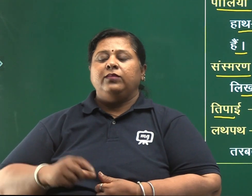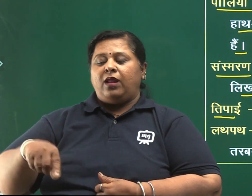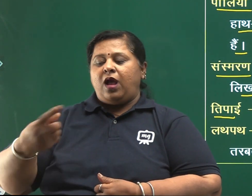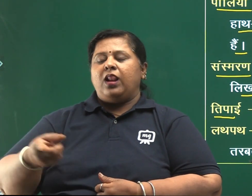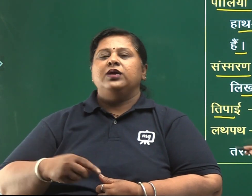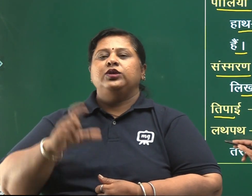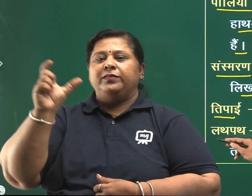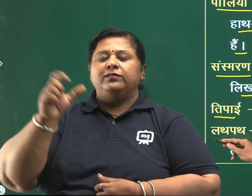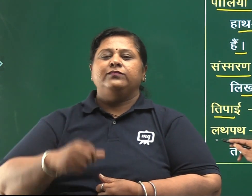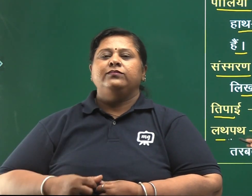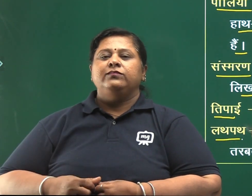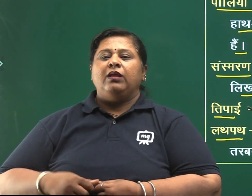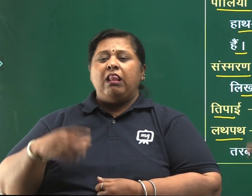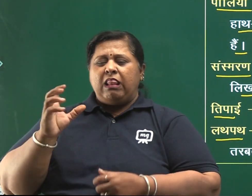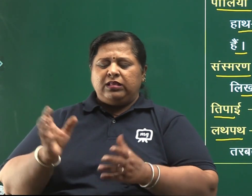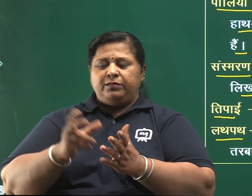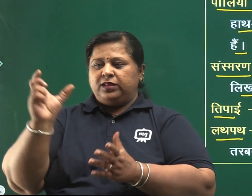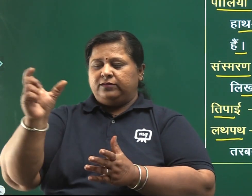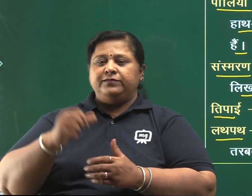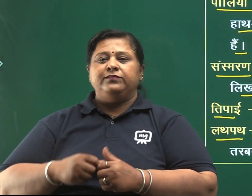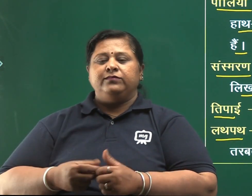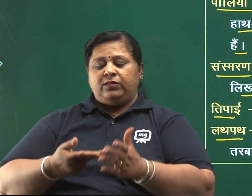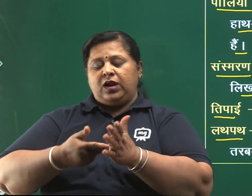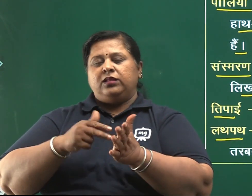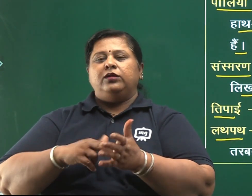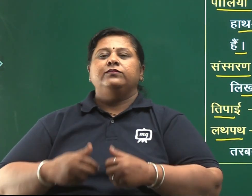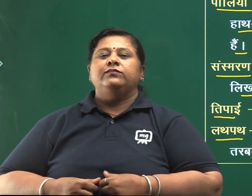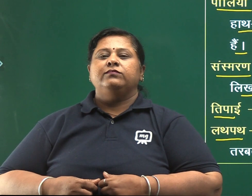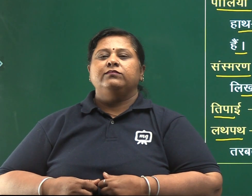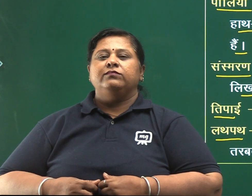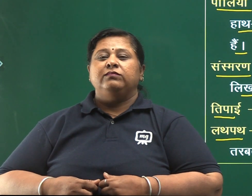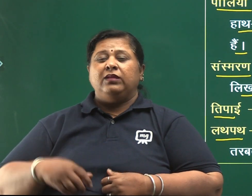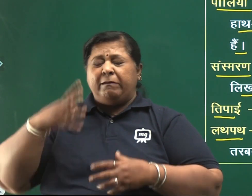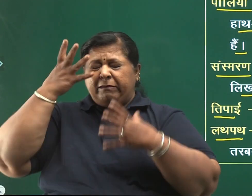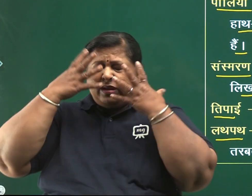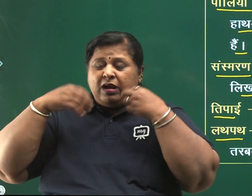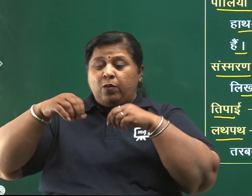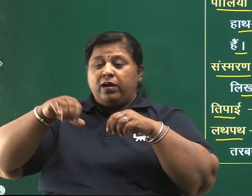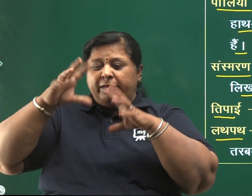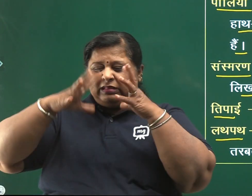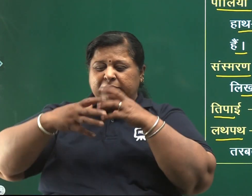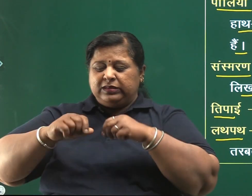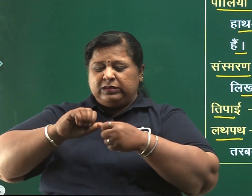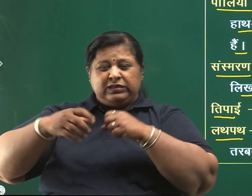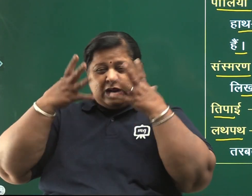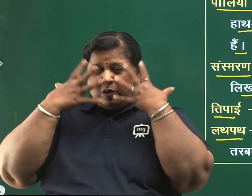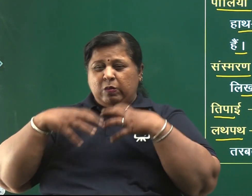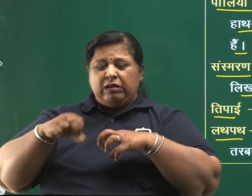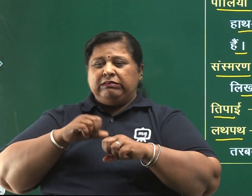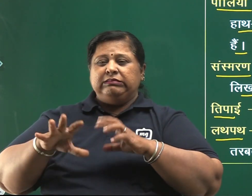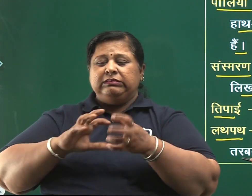अगला शब्द लथपथ, अर्थ होगा भीगा हुआ, सना